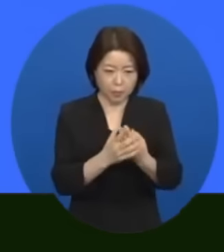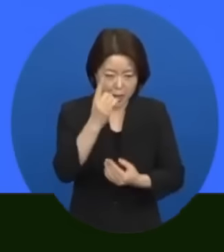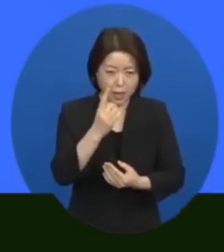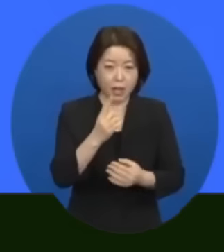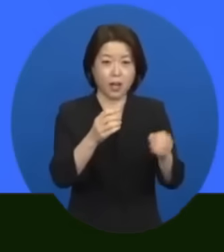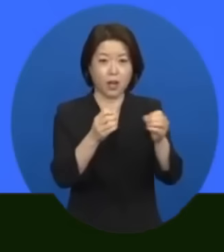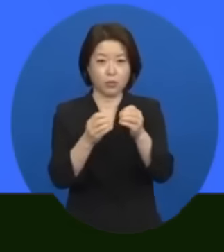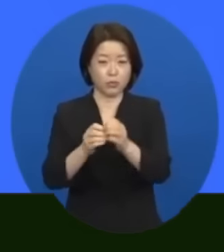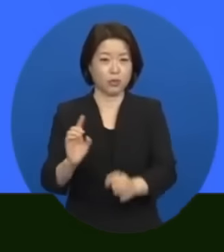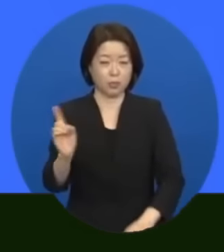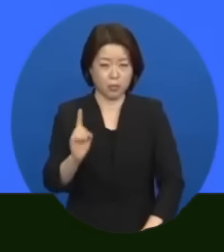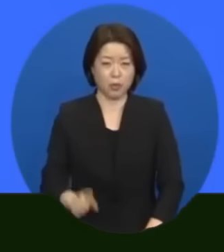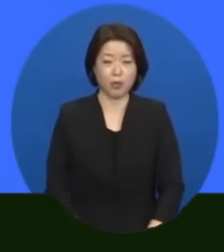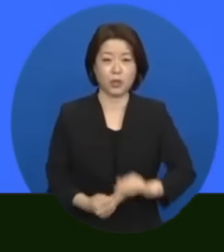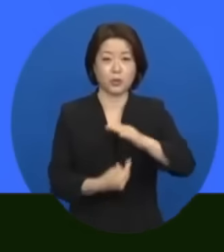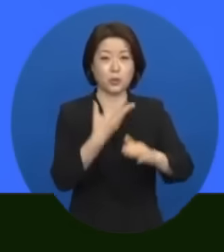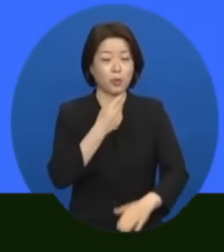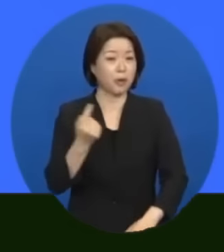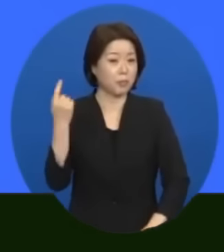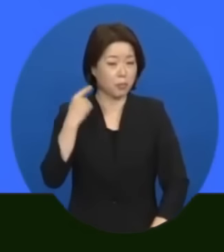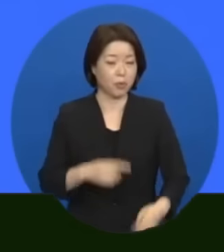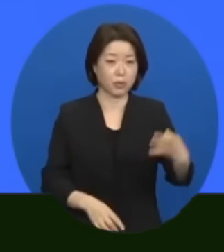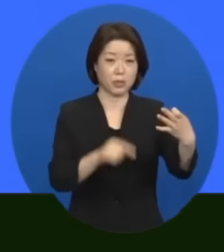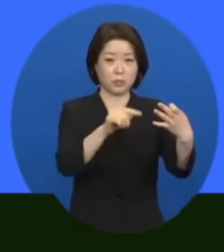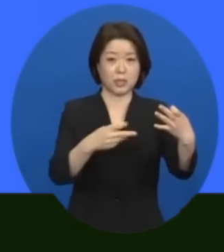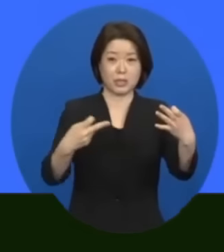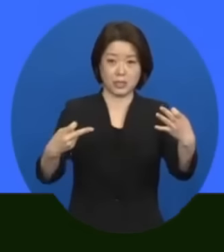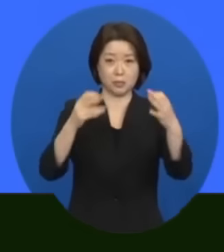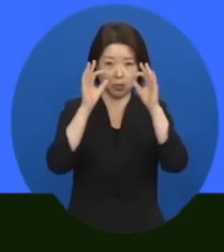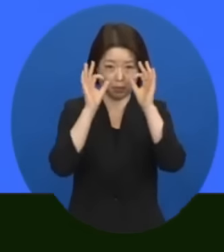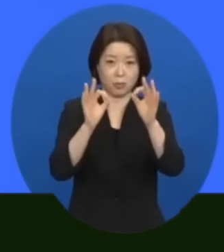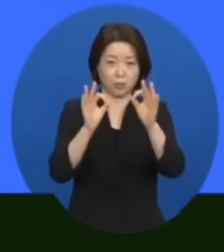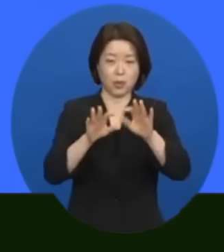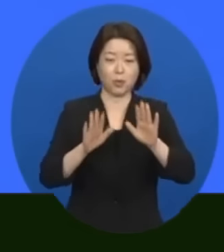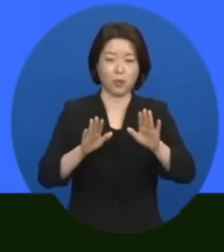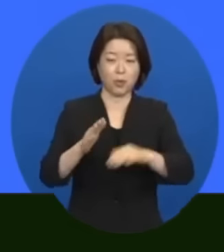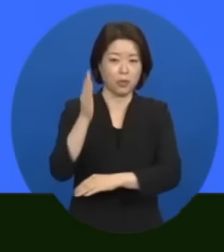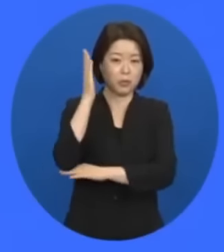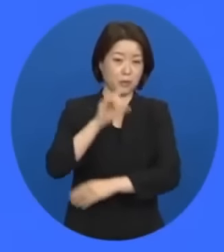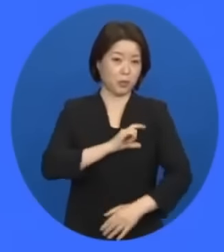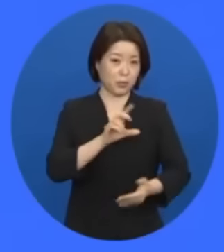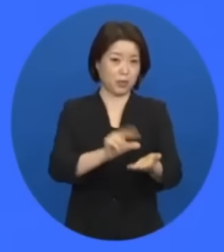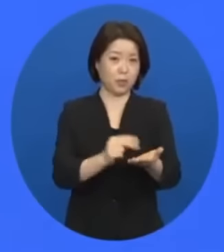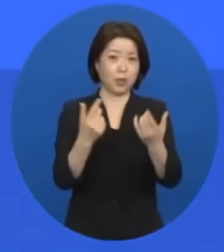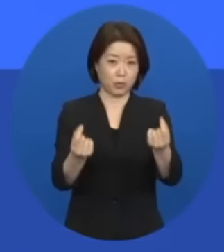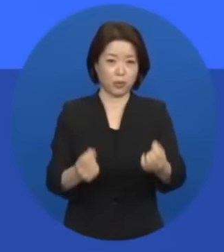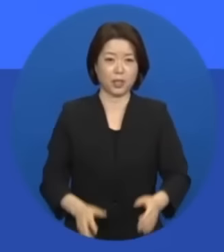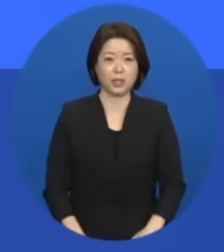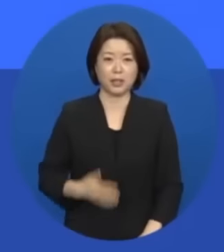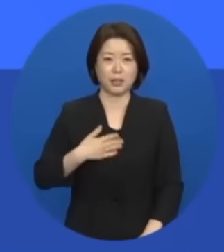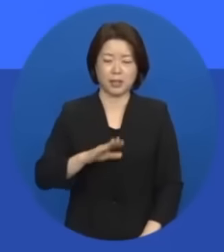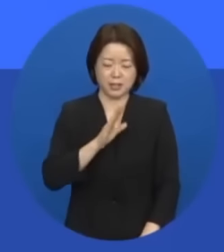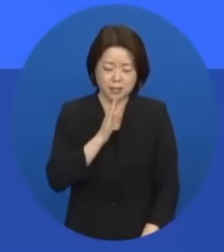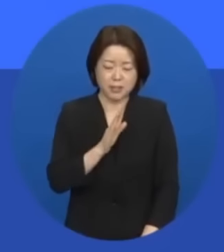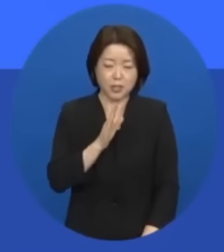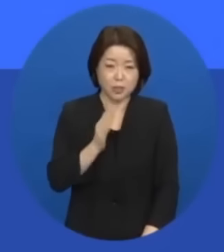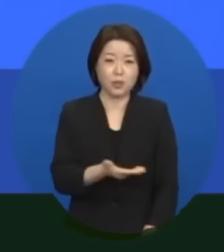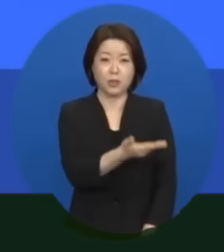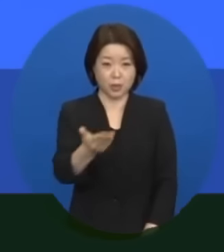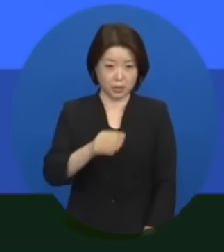무엇이냐면 바로 요한복음 14장 12절입니다 오늘 설교의 제목인데요 내가 진실로 진실로 너희에게